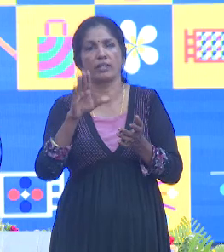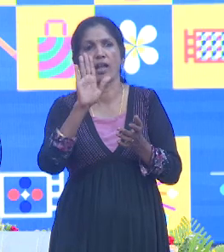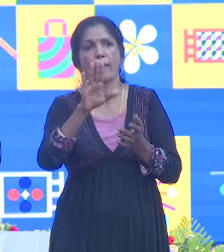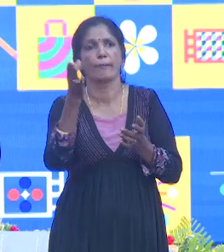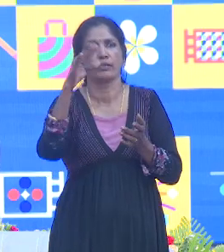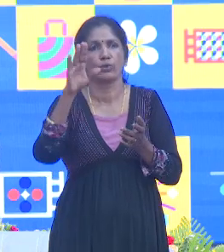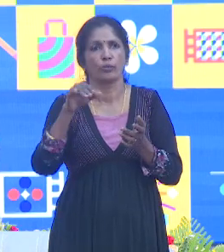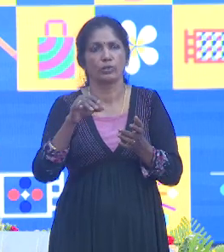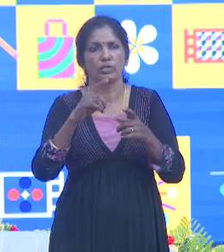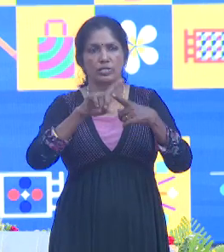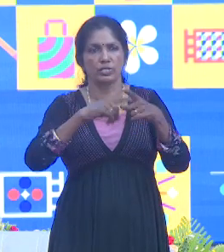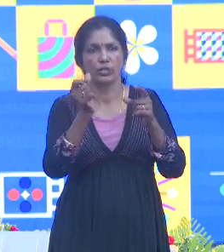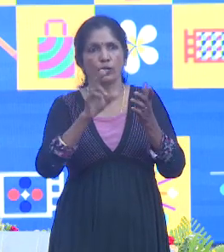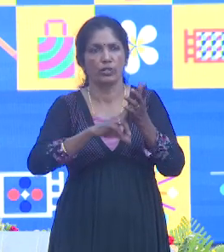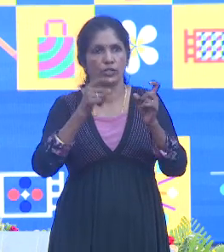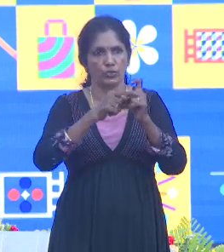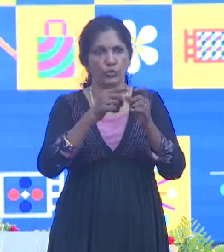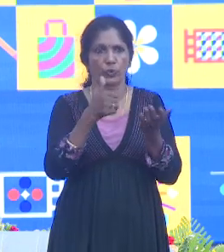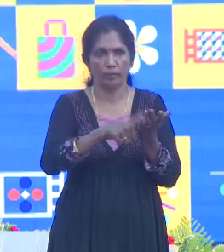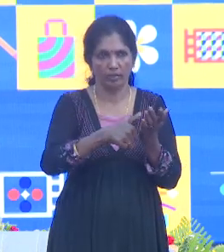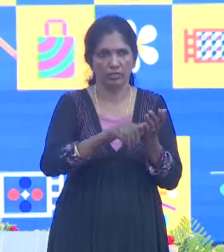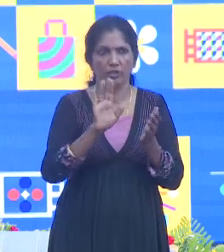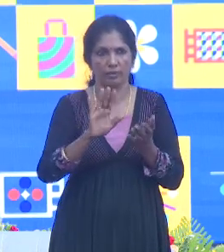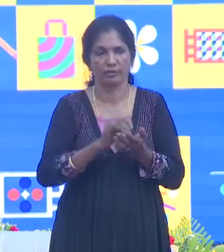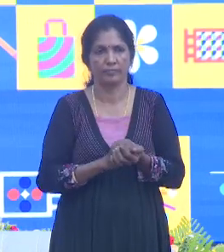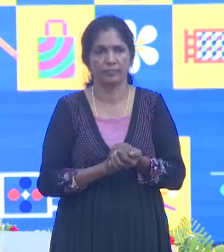1959 ജൂൺ മാസം.